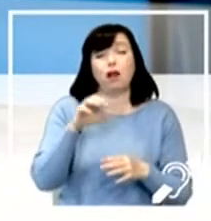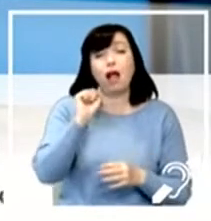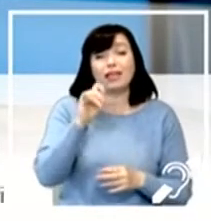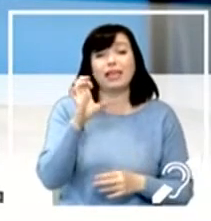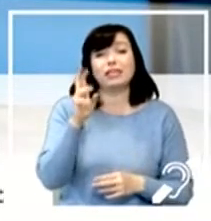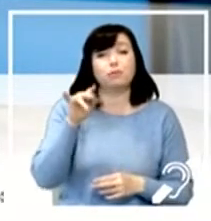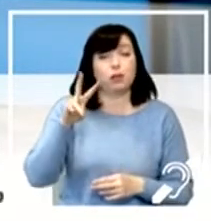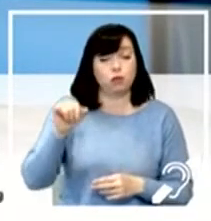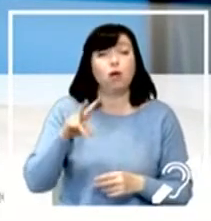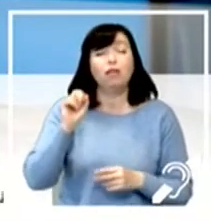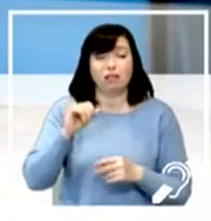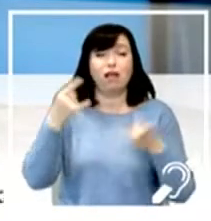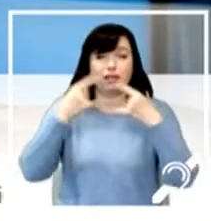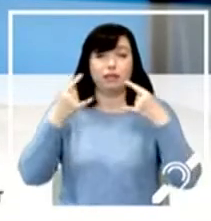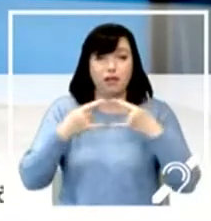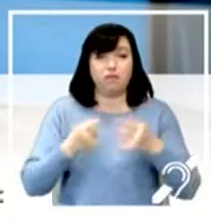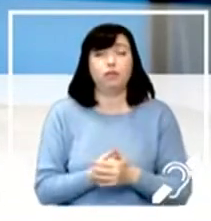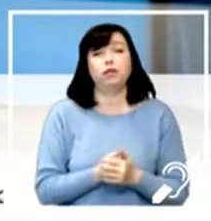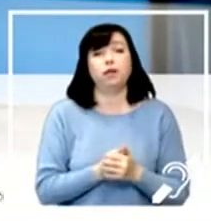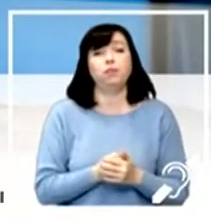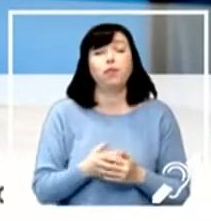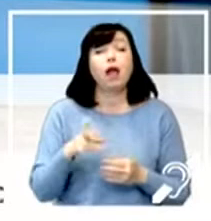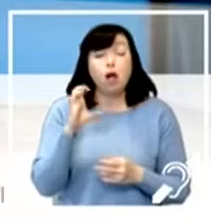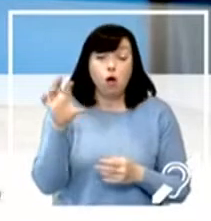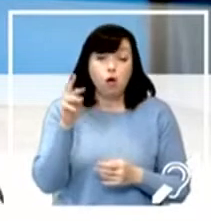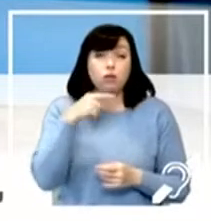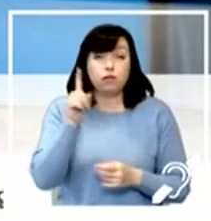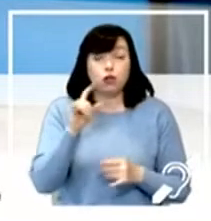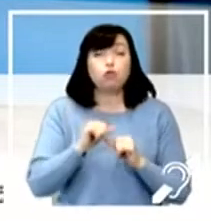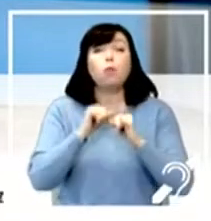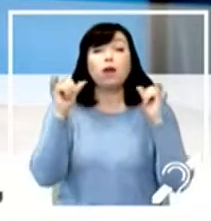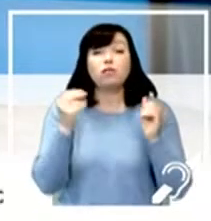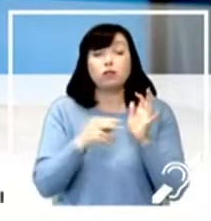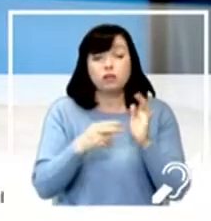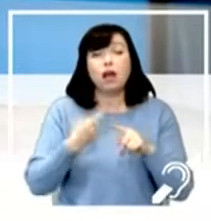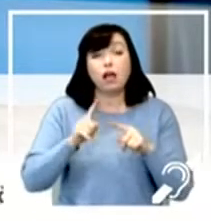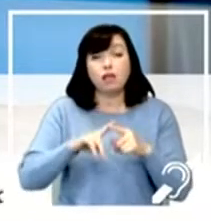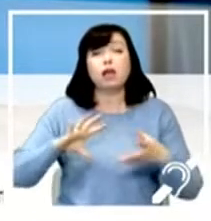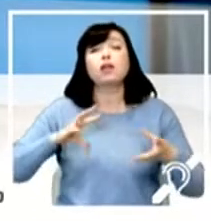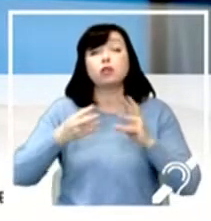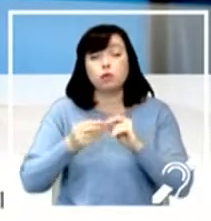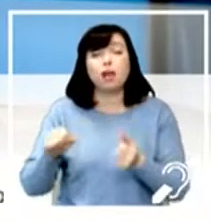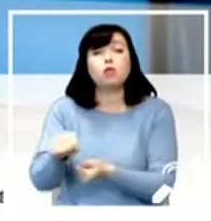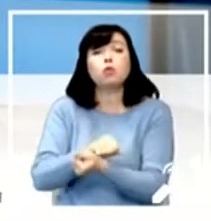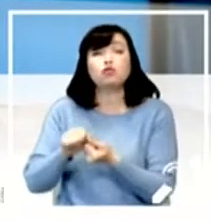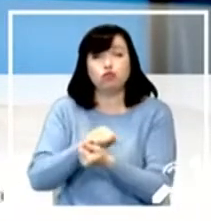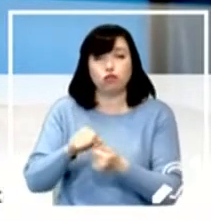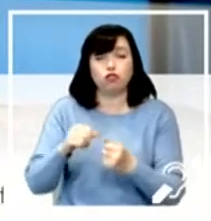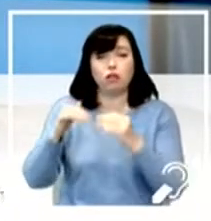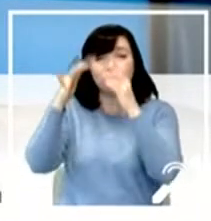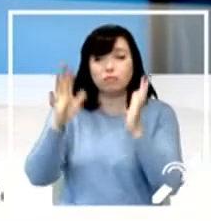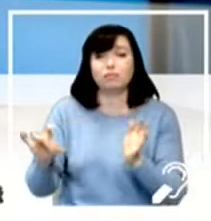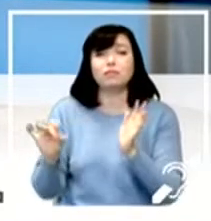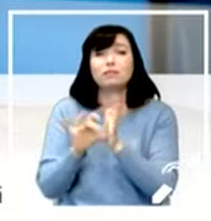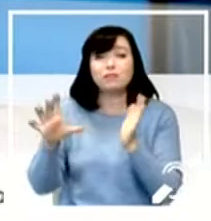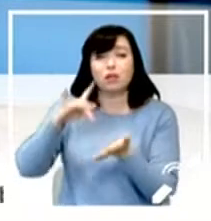Andrei Spânu la un post privat de televiziune. Spânu spune că majorările ar fi un efect al distrugerii infrastructurii energetice